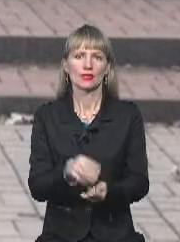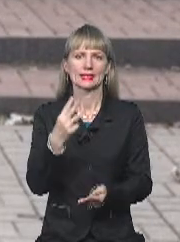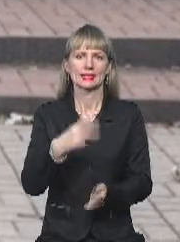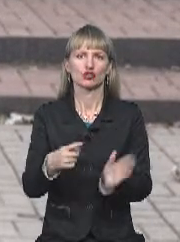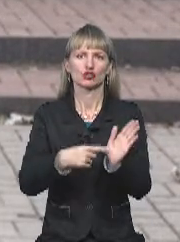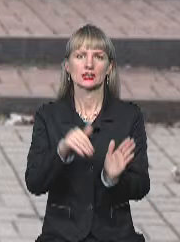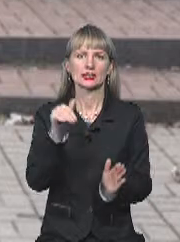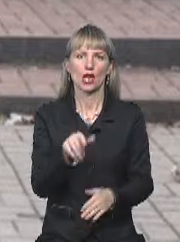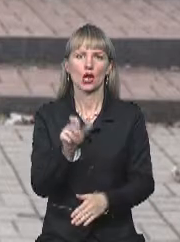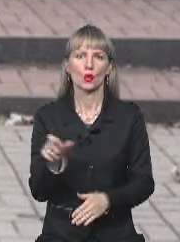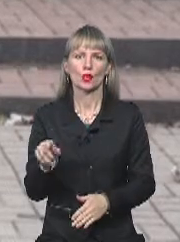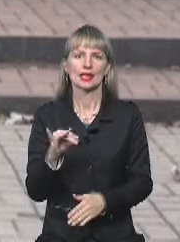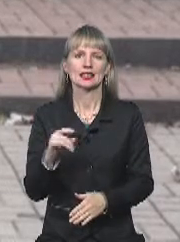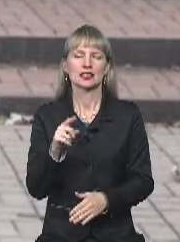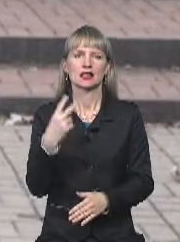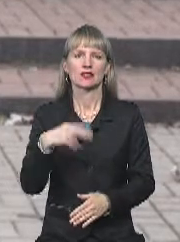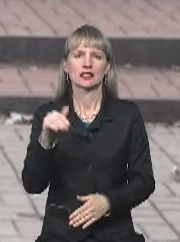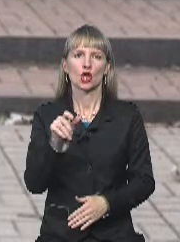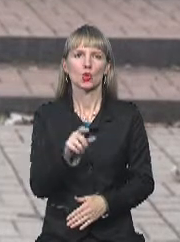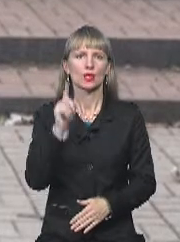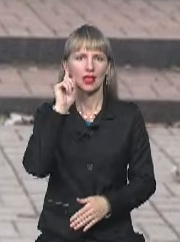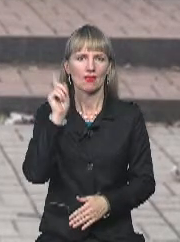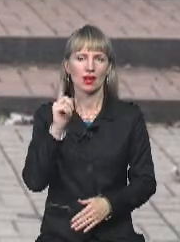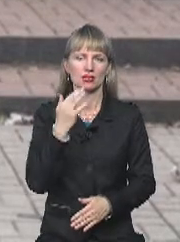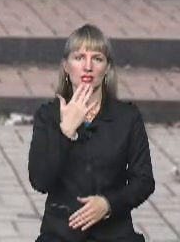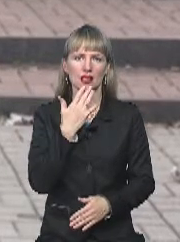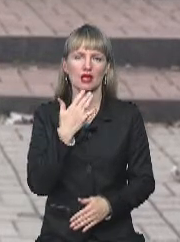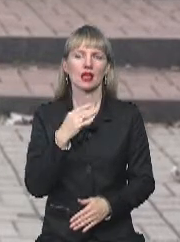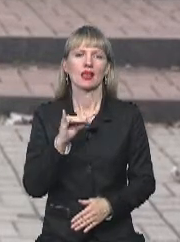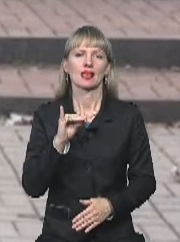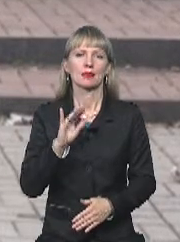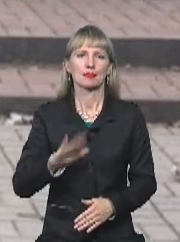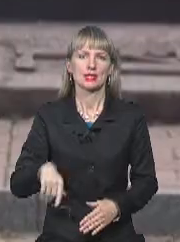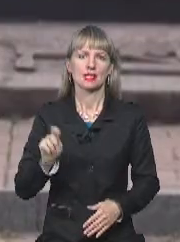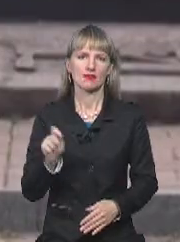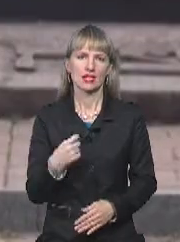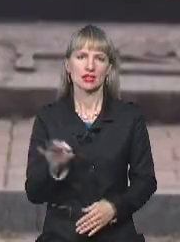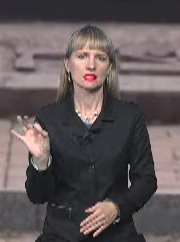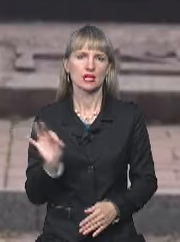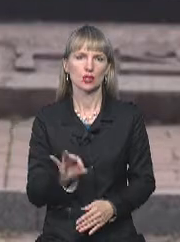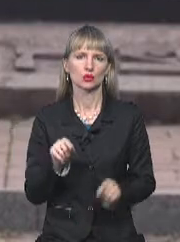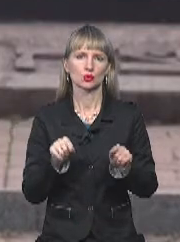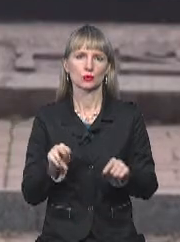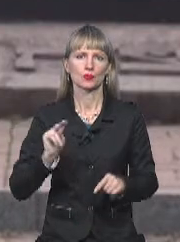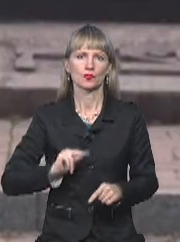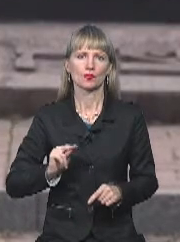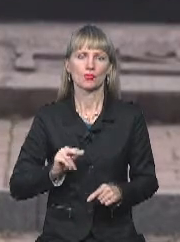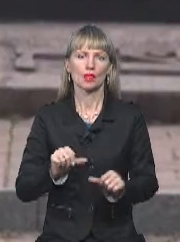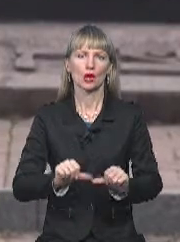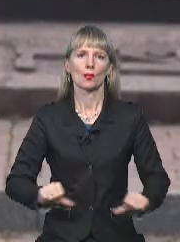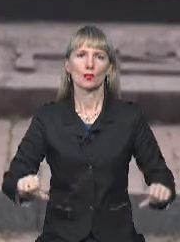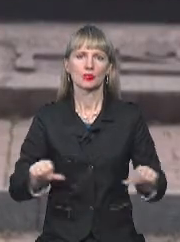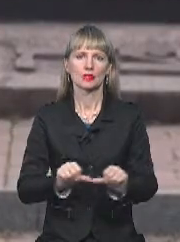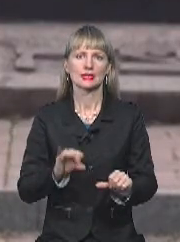36 тисяч людей, з них 20 тисяч – люди єврейської національності. Але після війни одразу ж тут працювала комісія